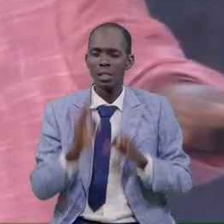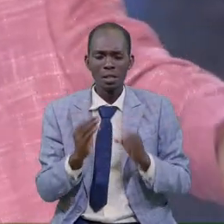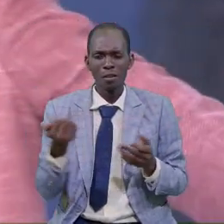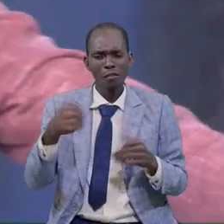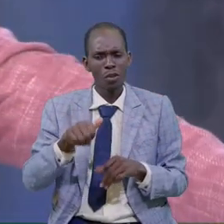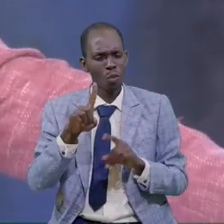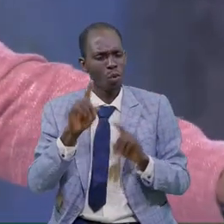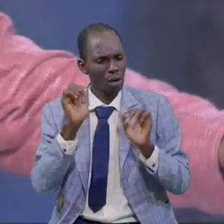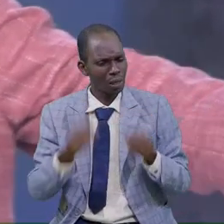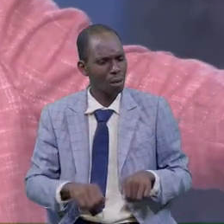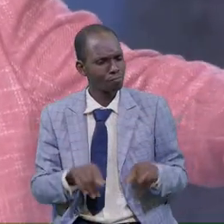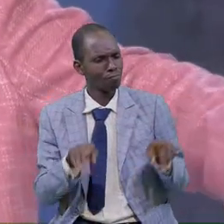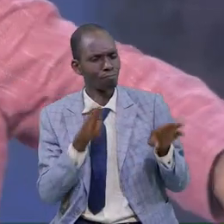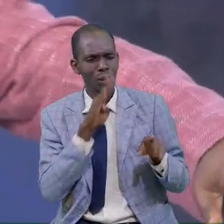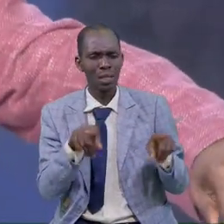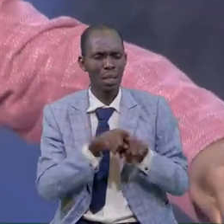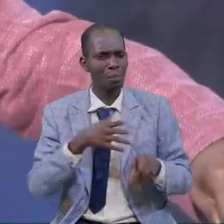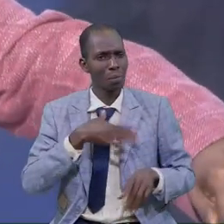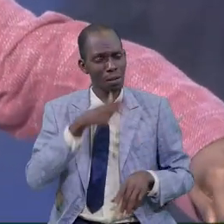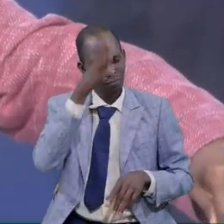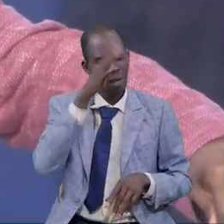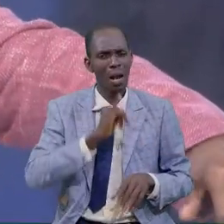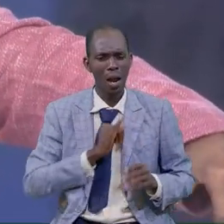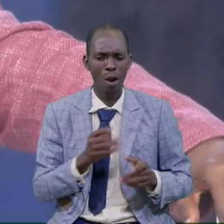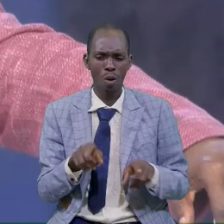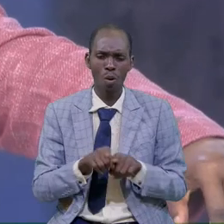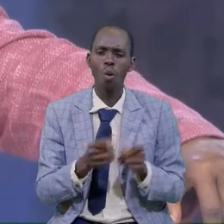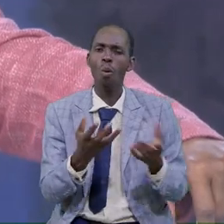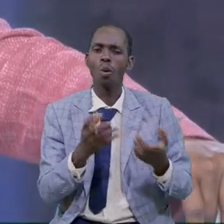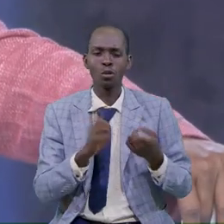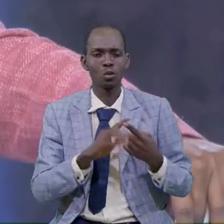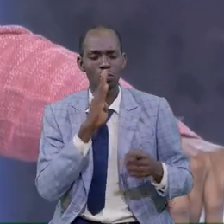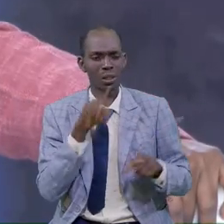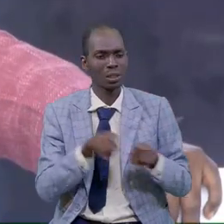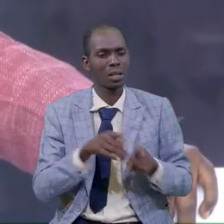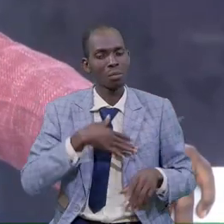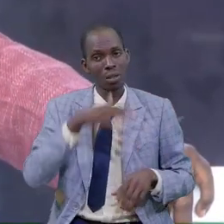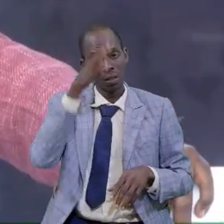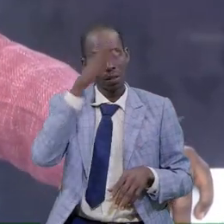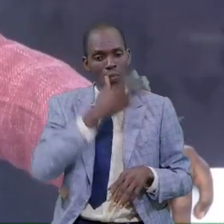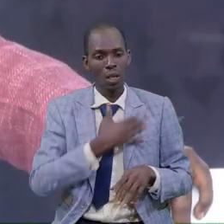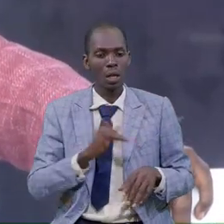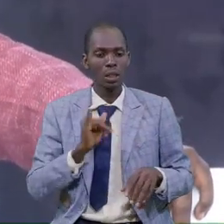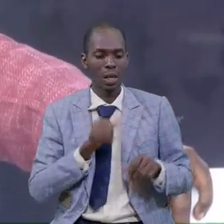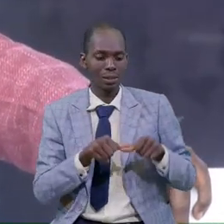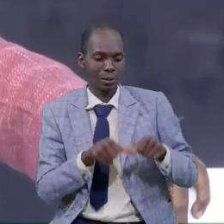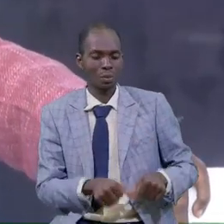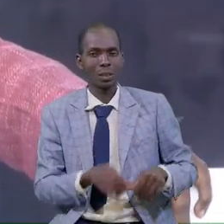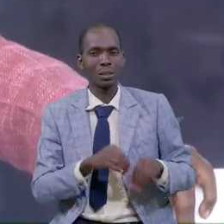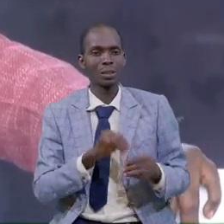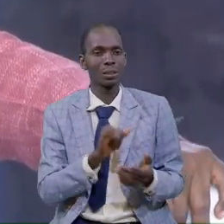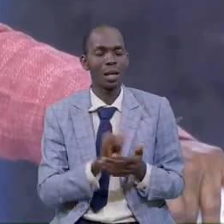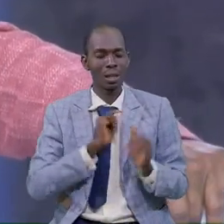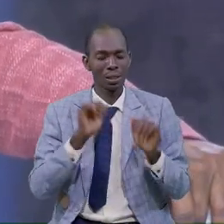père, oh, je voulais être comme mon père. Et j'étais enfermé là-bas. Et je revois dans